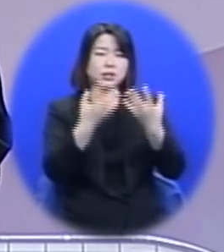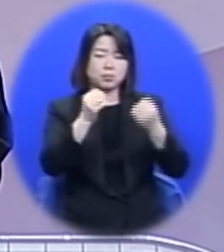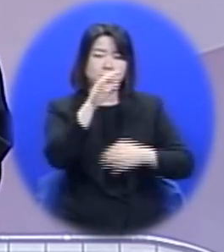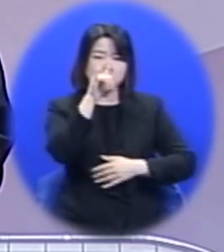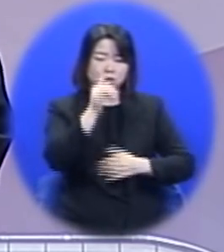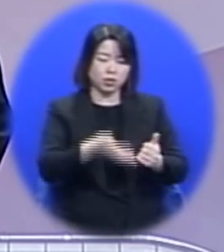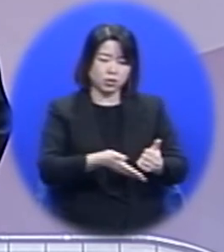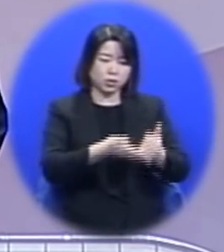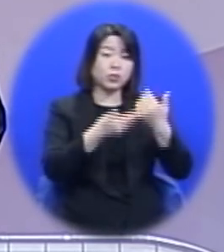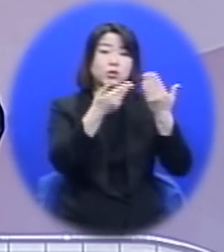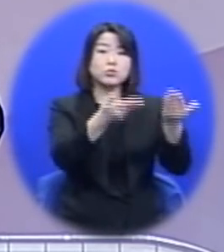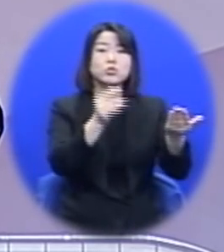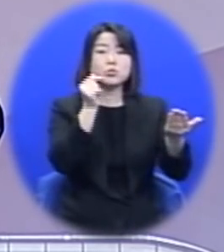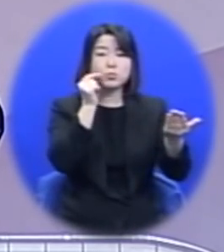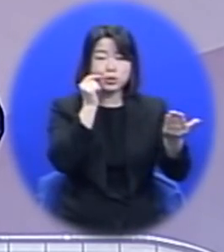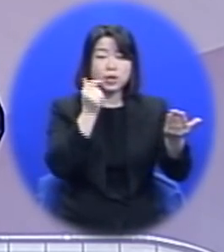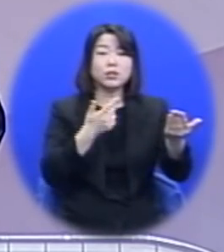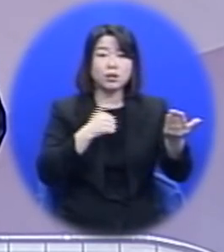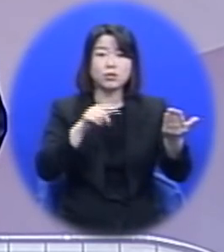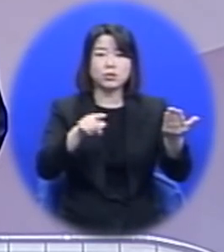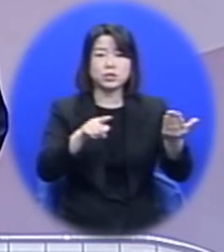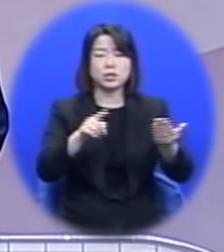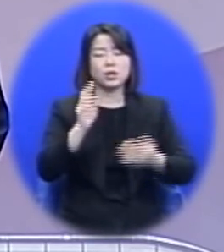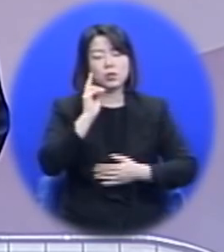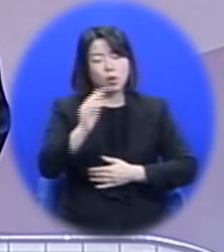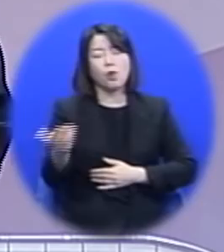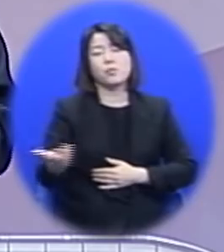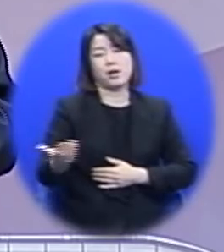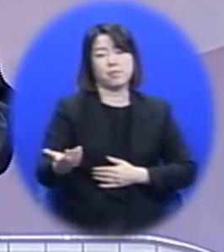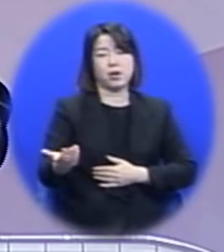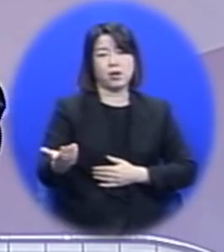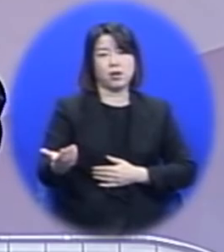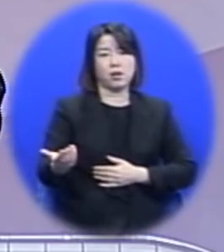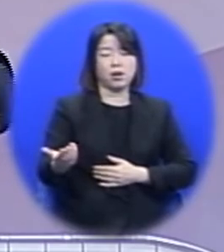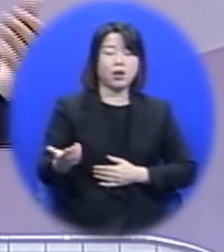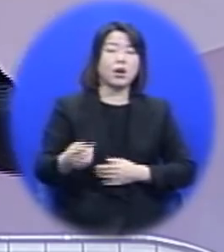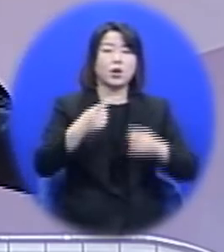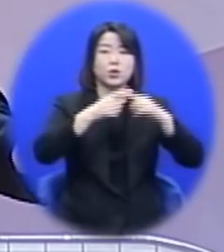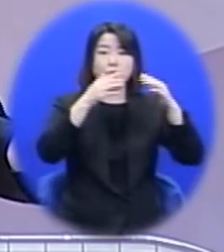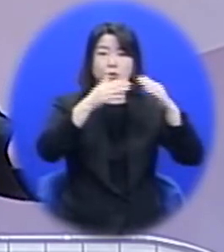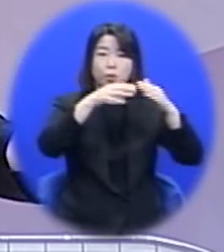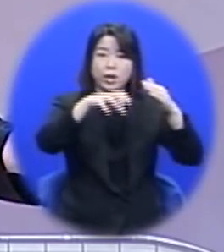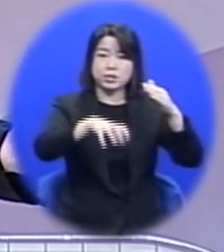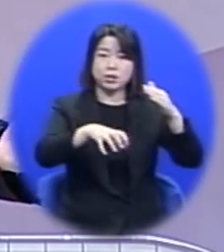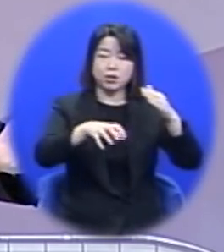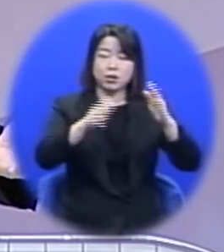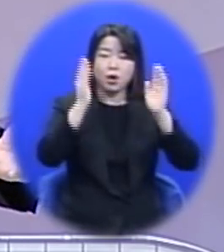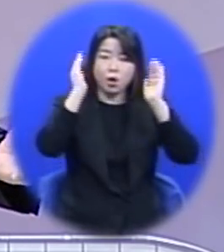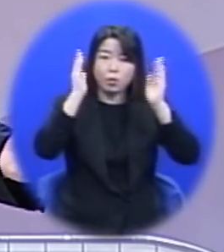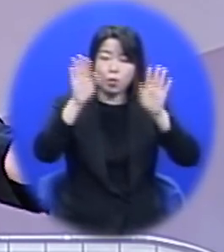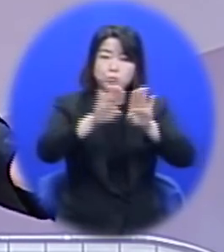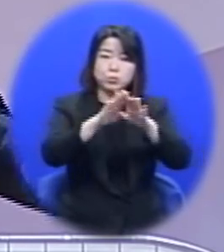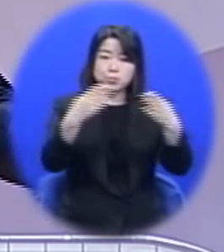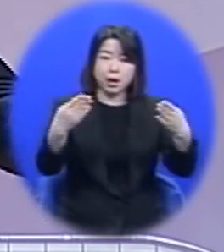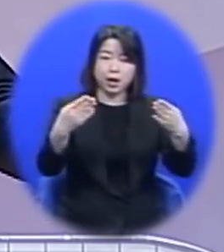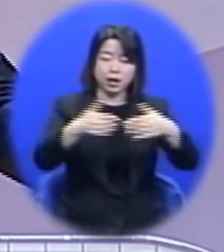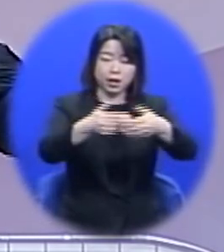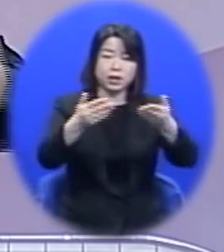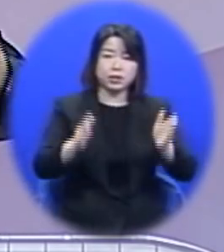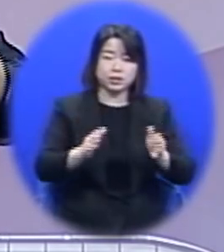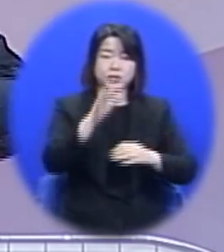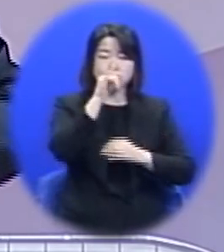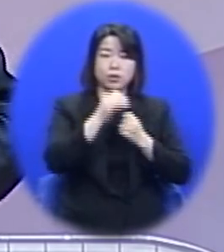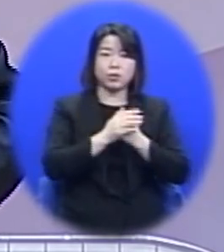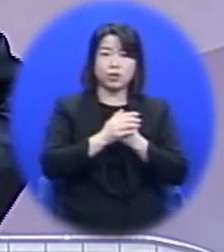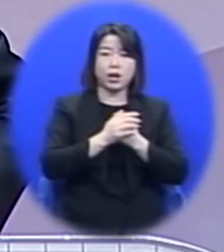섬겨주지 못했던 것이 너무 아프다는 겁니다. 교회가 공부방을 열었습니다. 학생들, 아이들